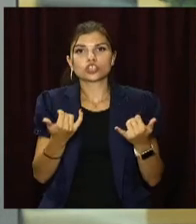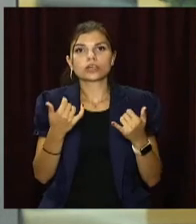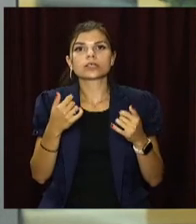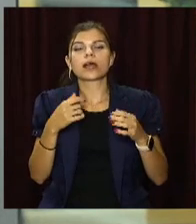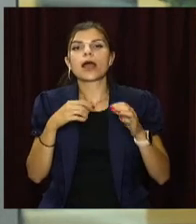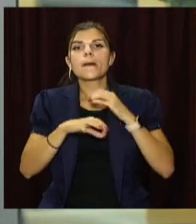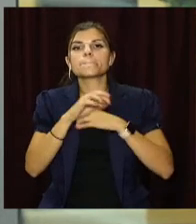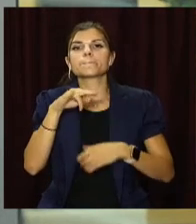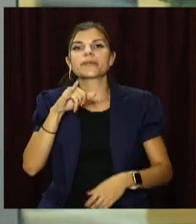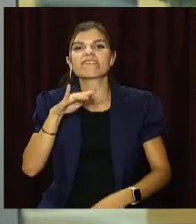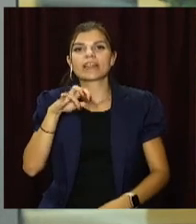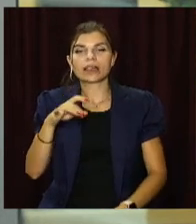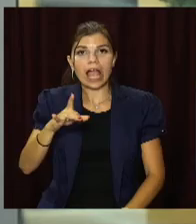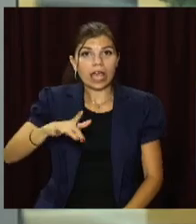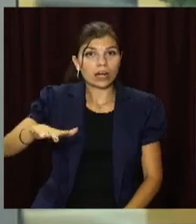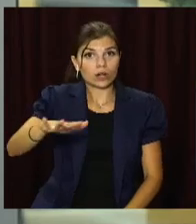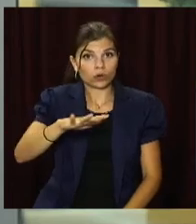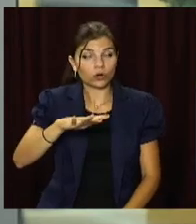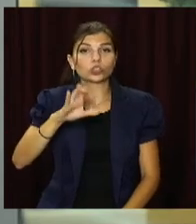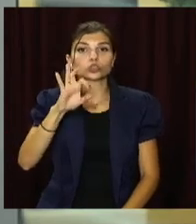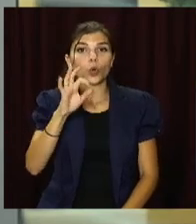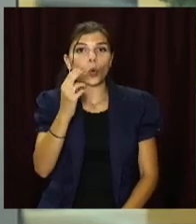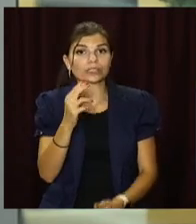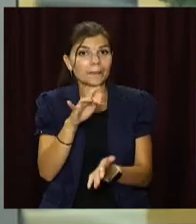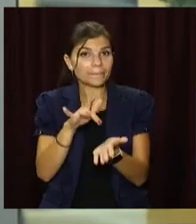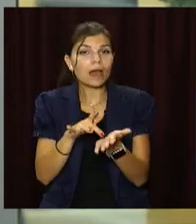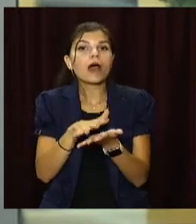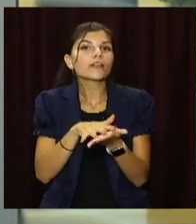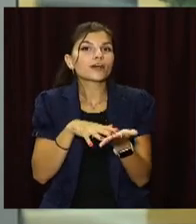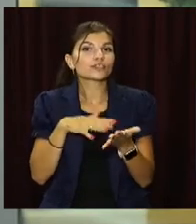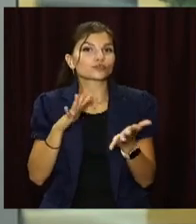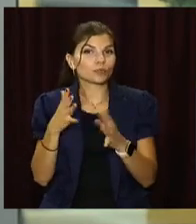південному районі Кам'янського на соцмісті. Подробиці дивіться далі.